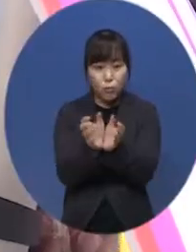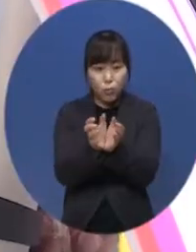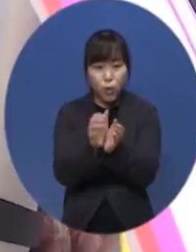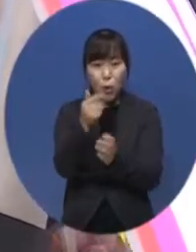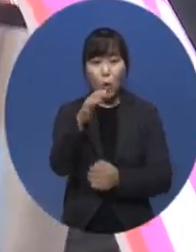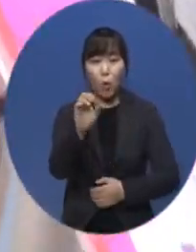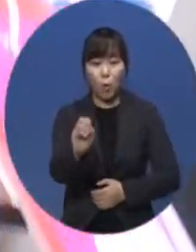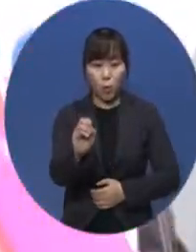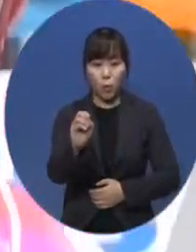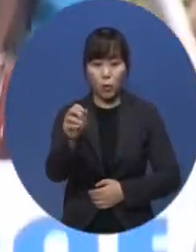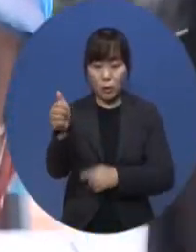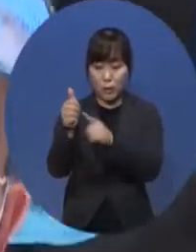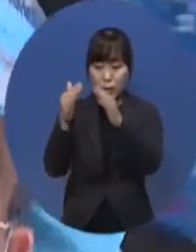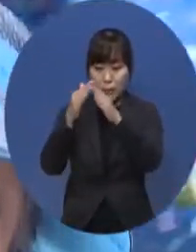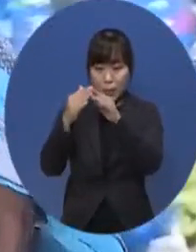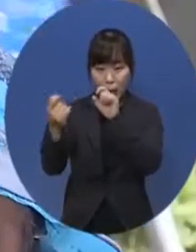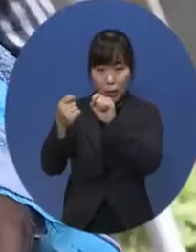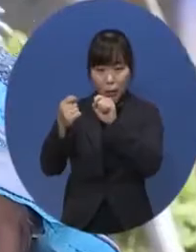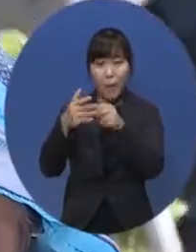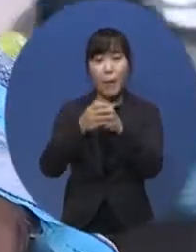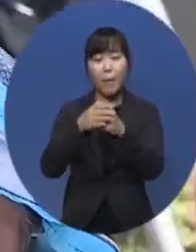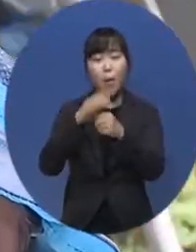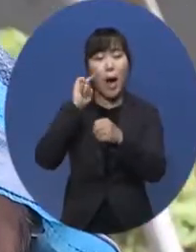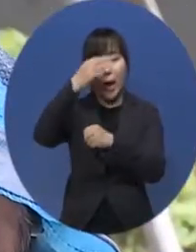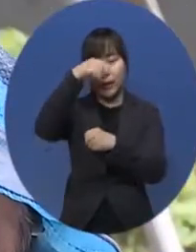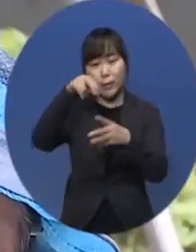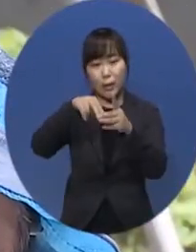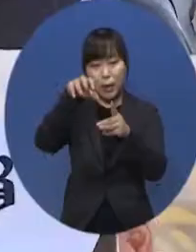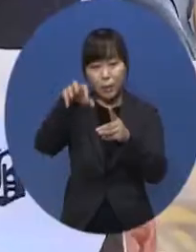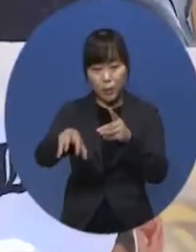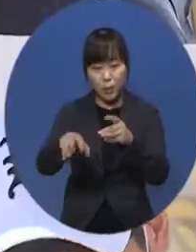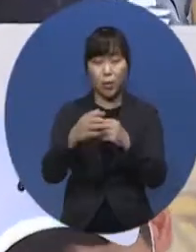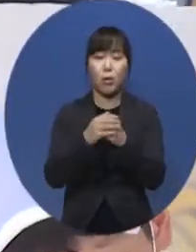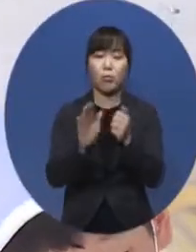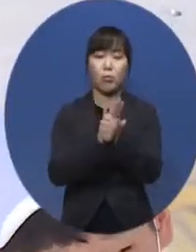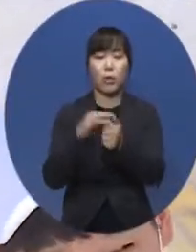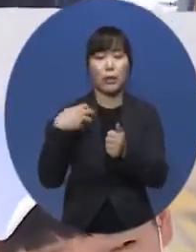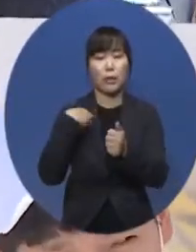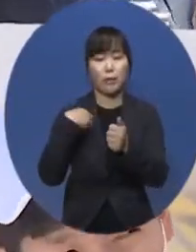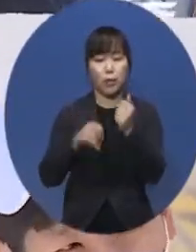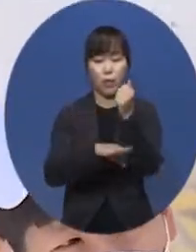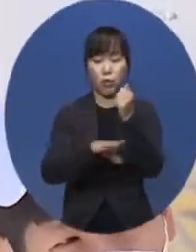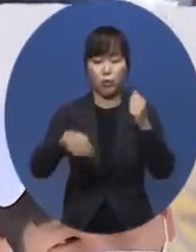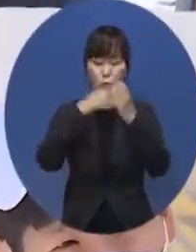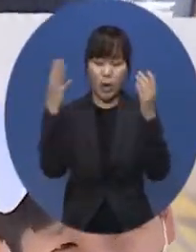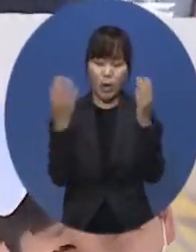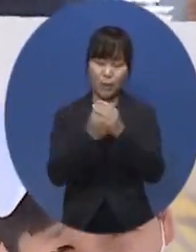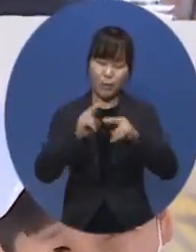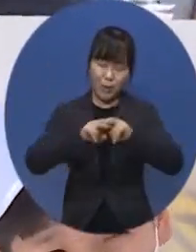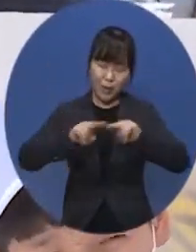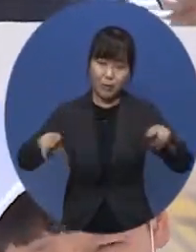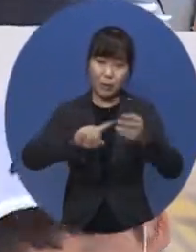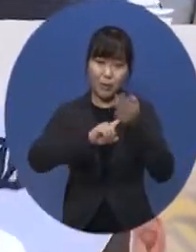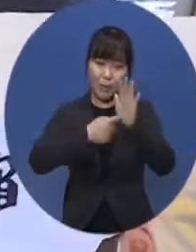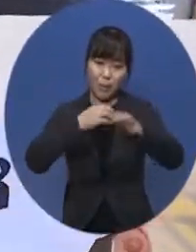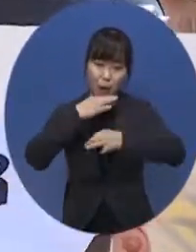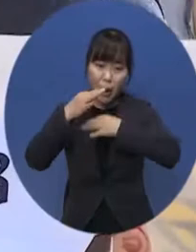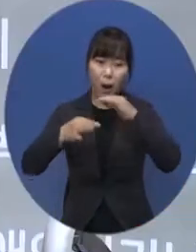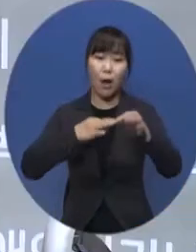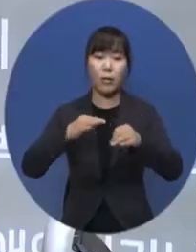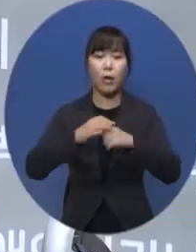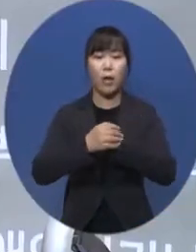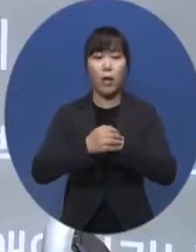자택이 위치한 마포 아트센터 앞에서 부양의무자 기준 완전 폐지를 외치며 재정을